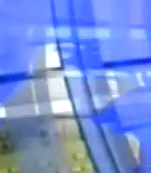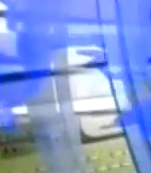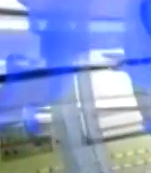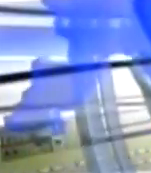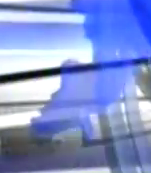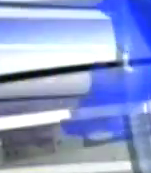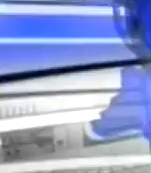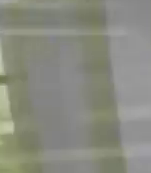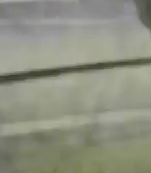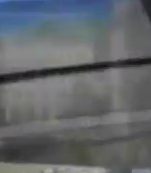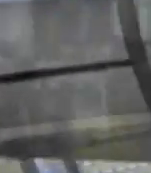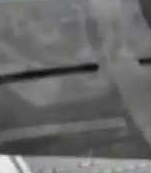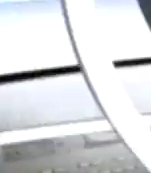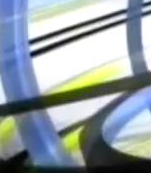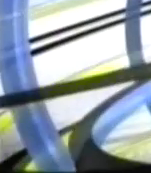Дякую.